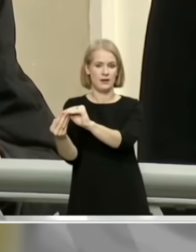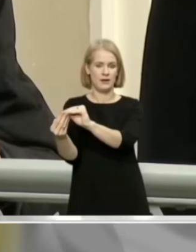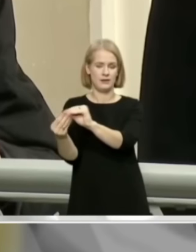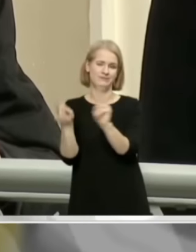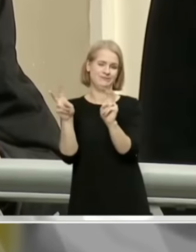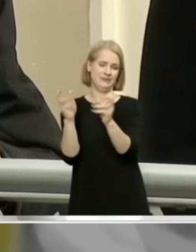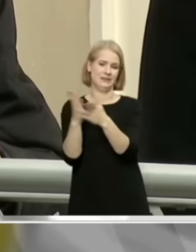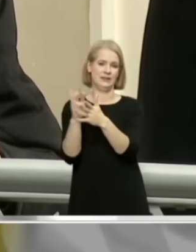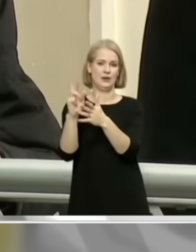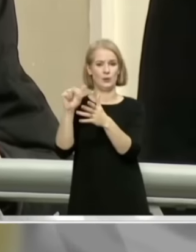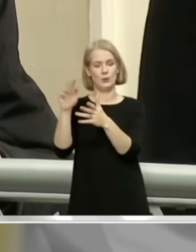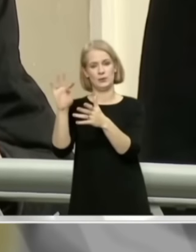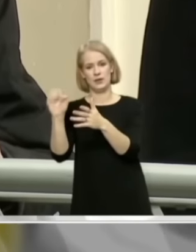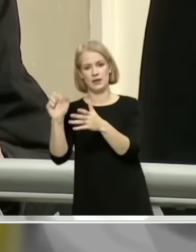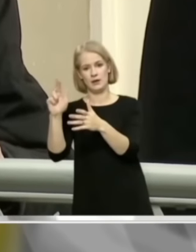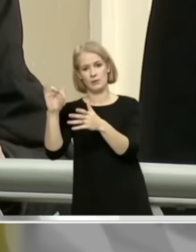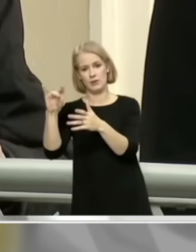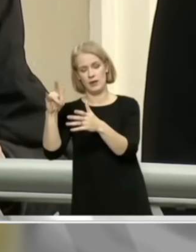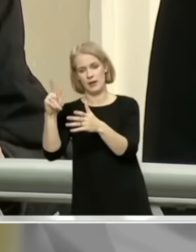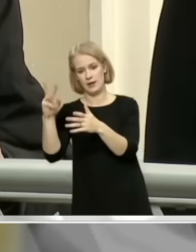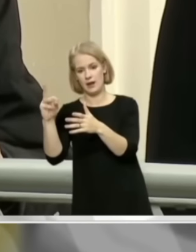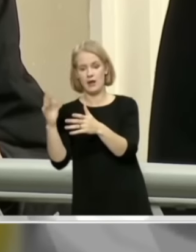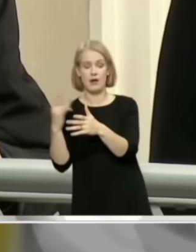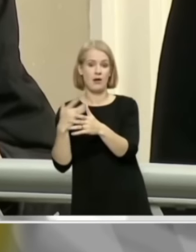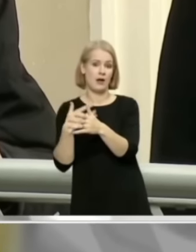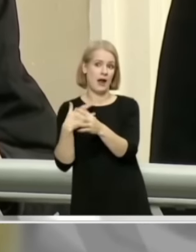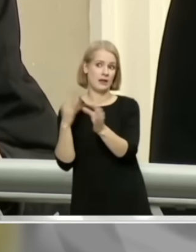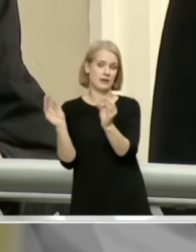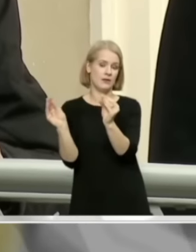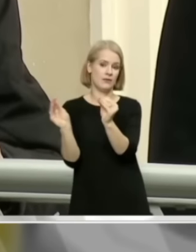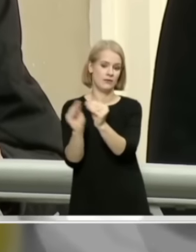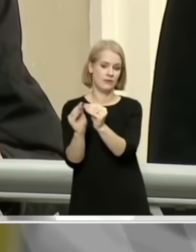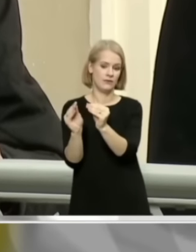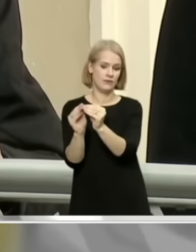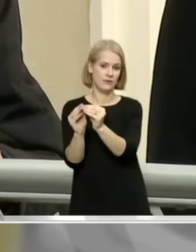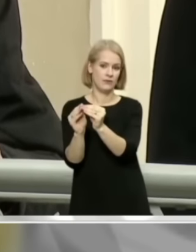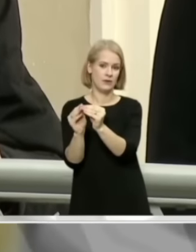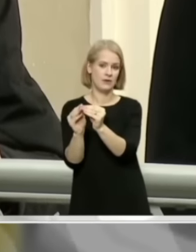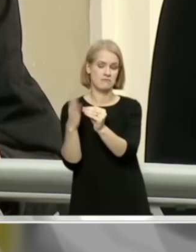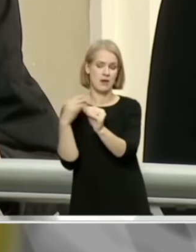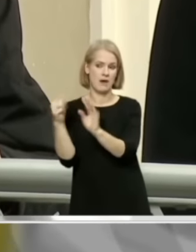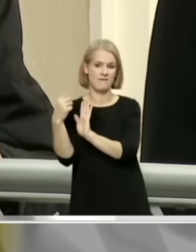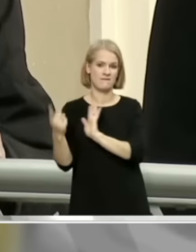ramunėlę, o gal iš to paties raštelio klausdavo: